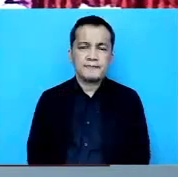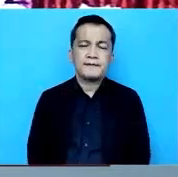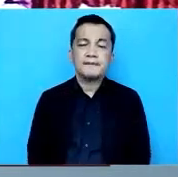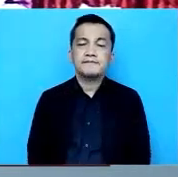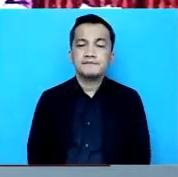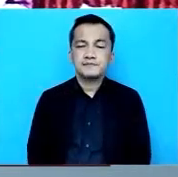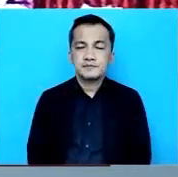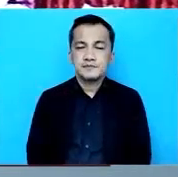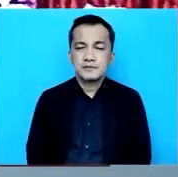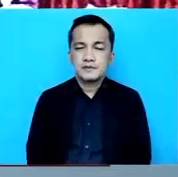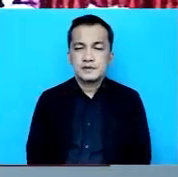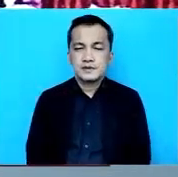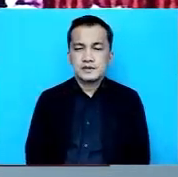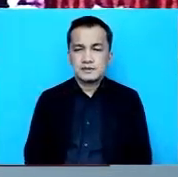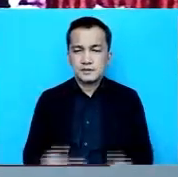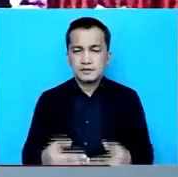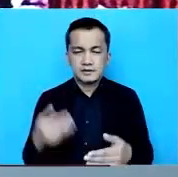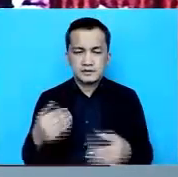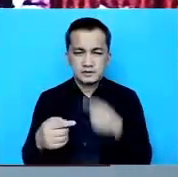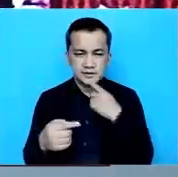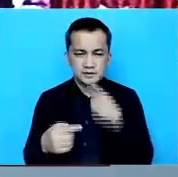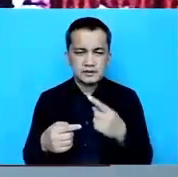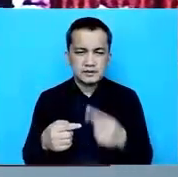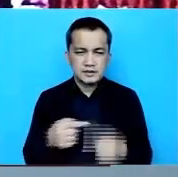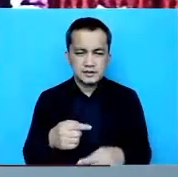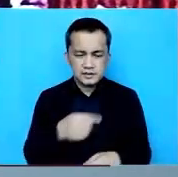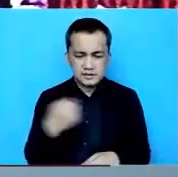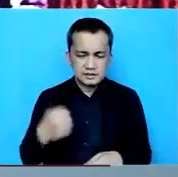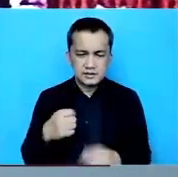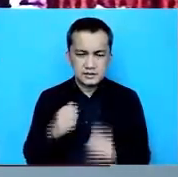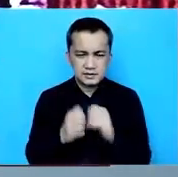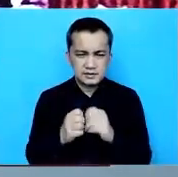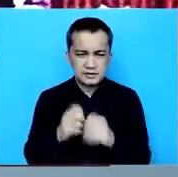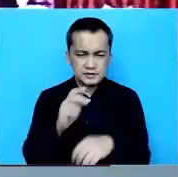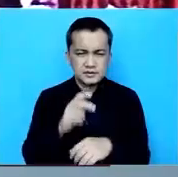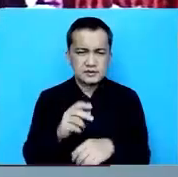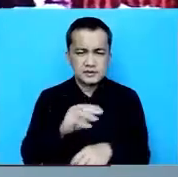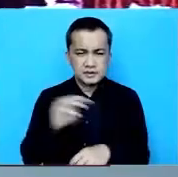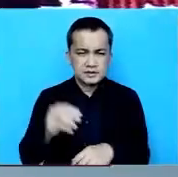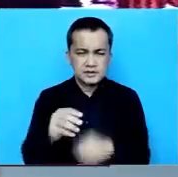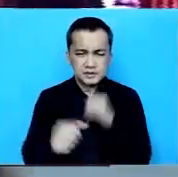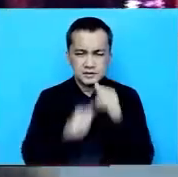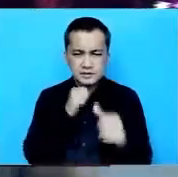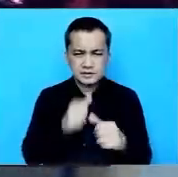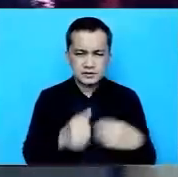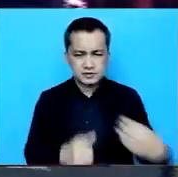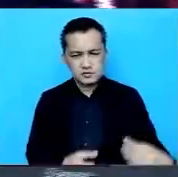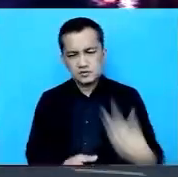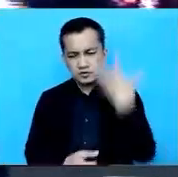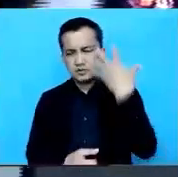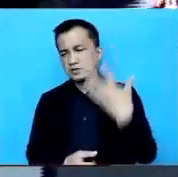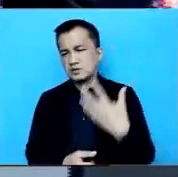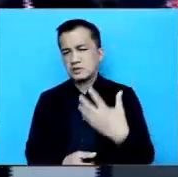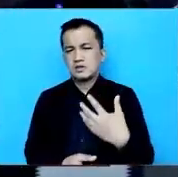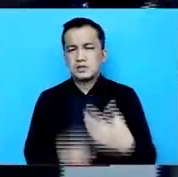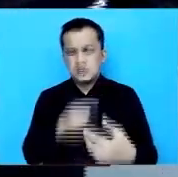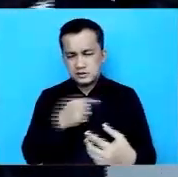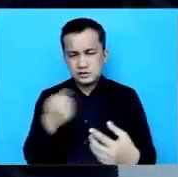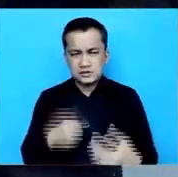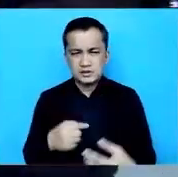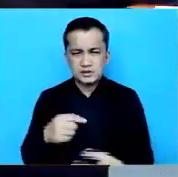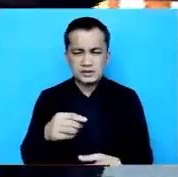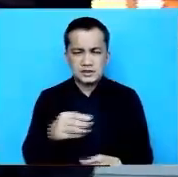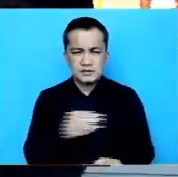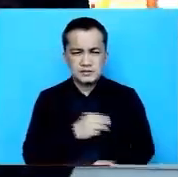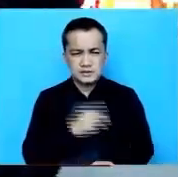Balikan natin yung naging pahayag ng Chinese Embassy dito sa Manila para pabulaanan ng alegasyong nanutok ang Chinese Coast Guard ng military grade o hindi